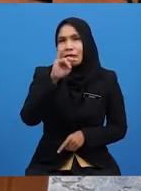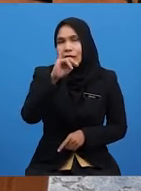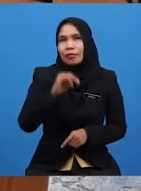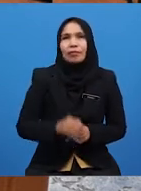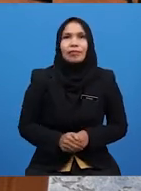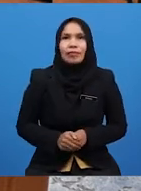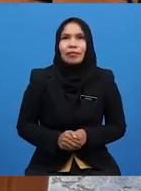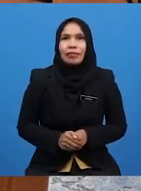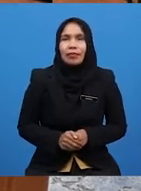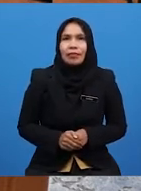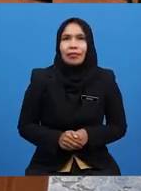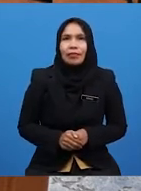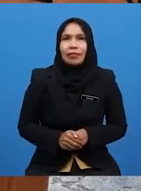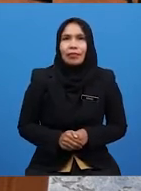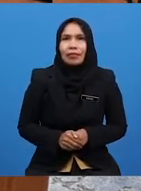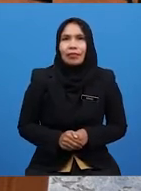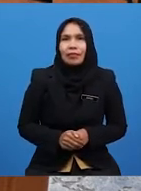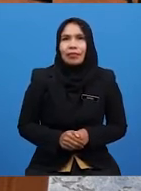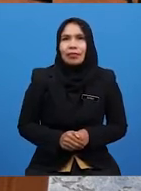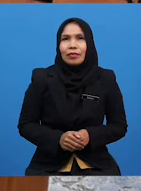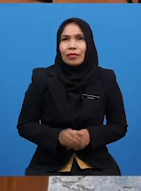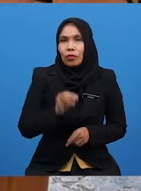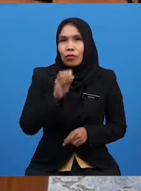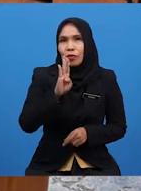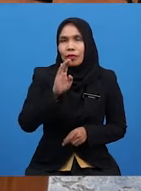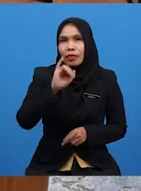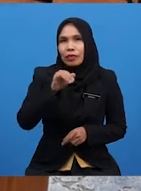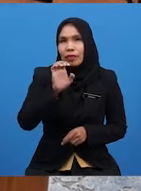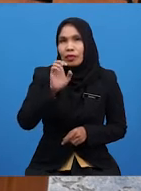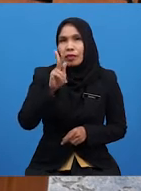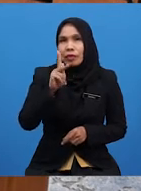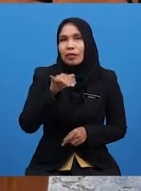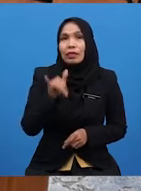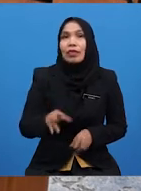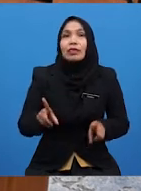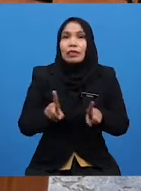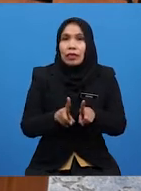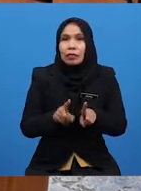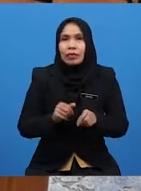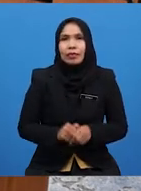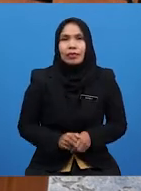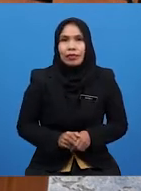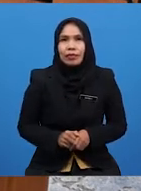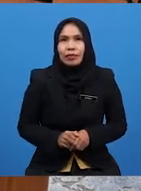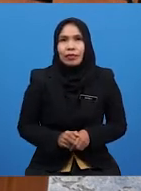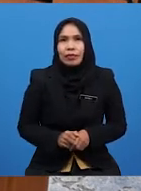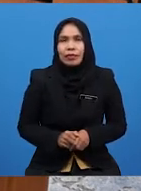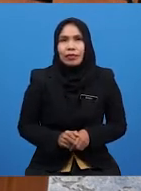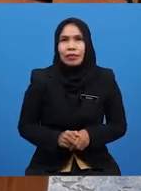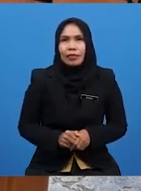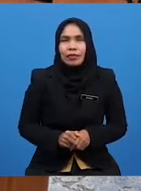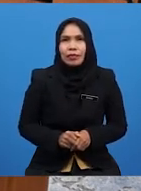yang sama Diulangi atau disusun atur pada posisi yang sama yaitu kedua Sisi pasti menegak